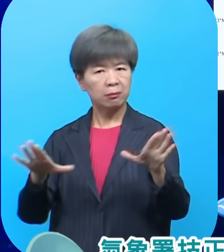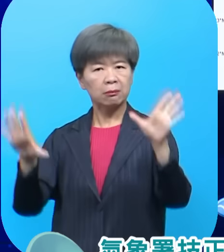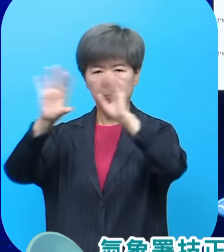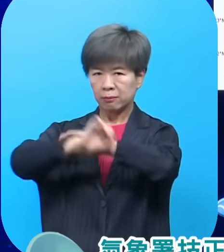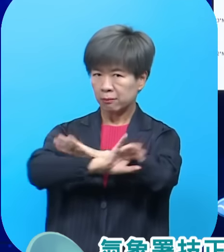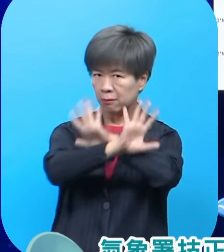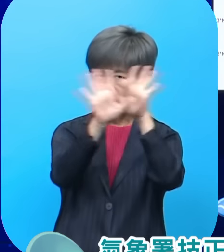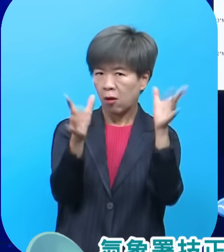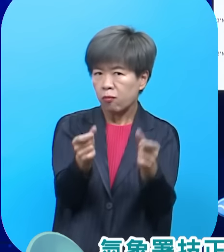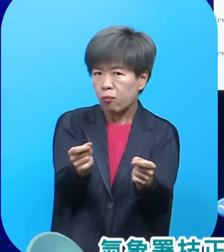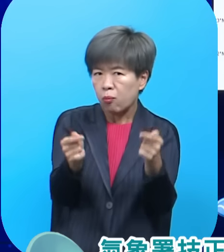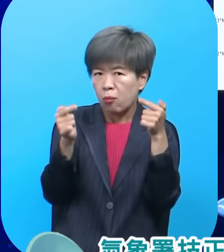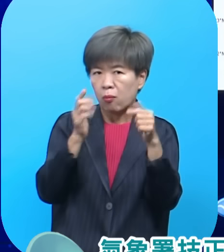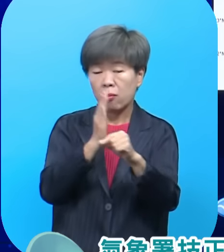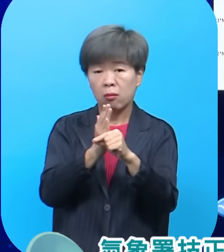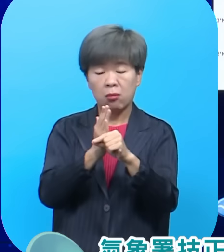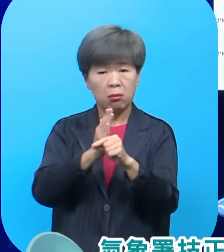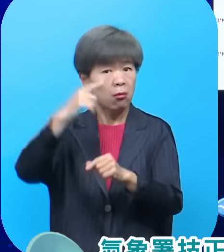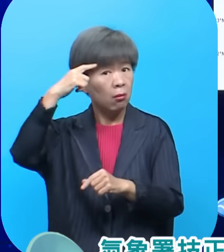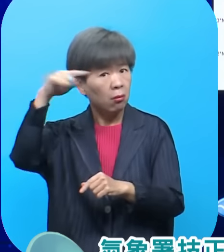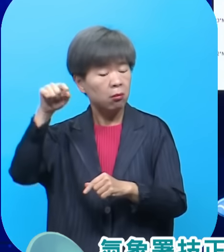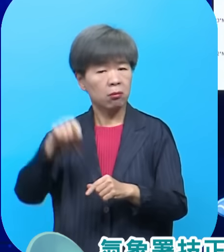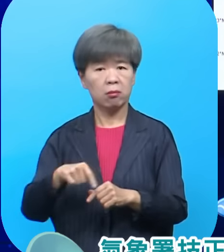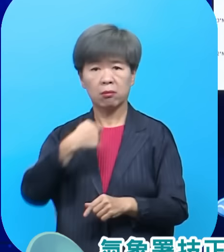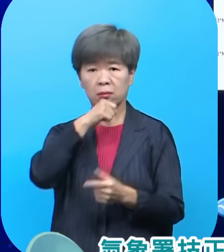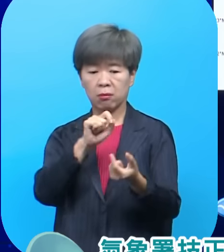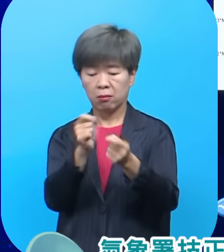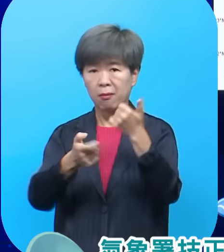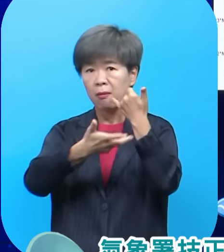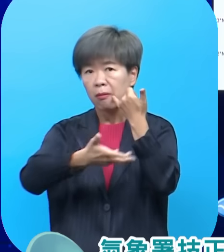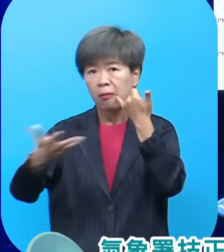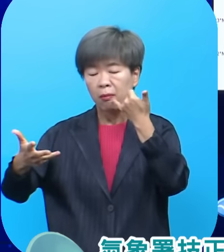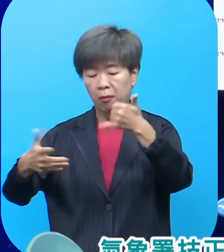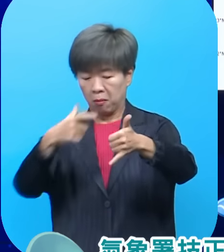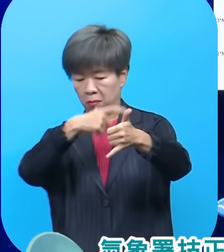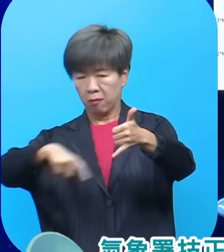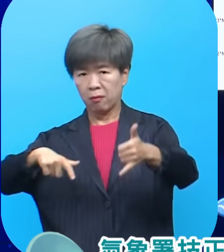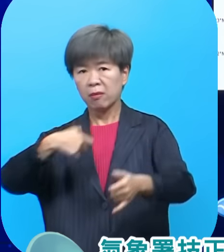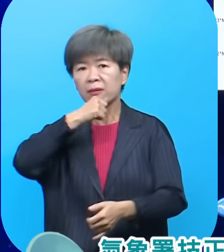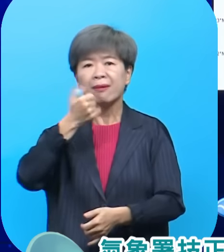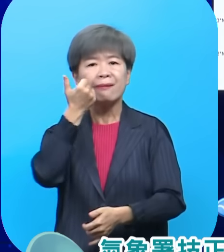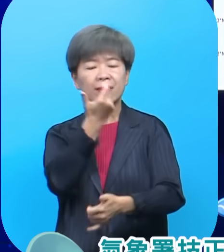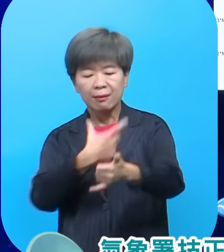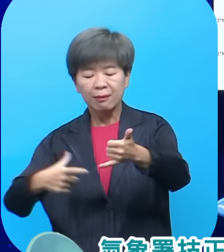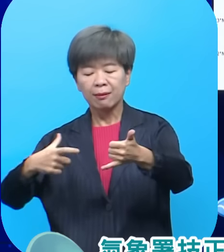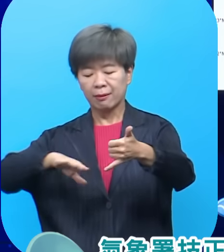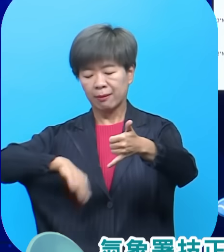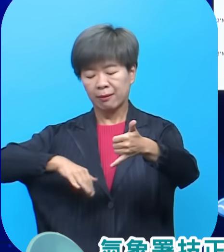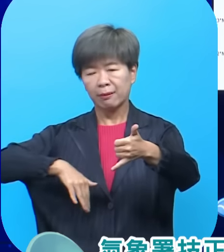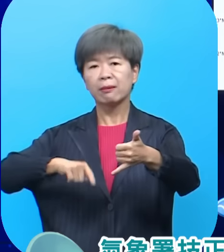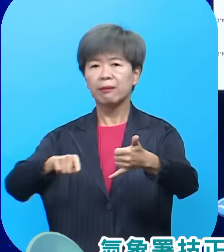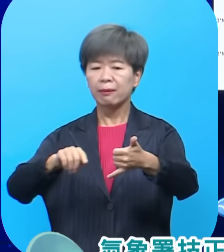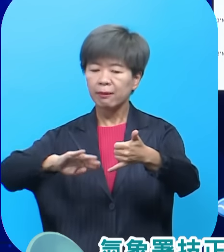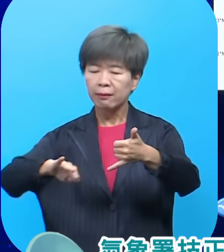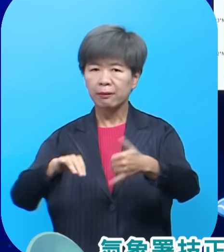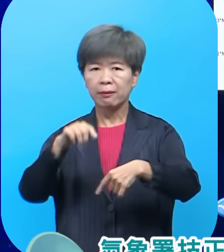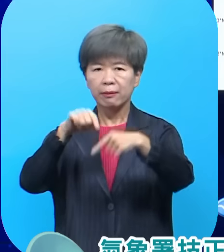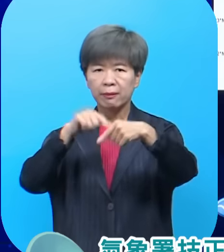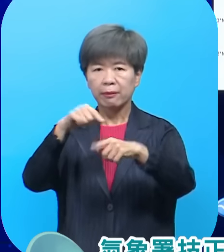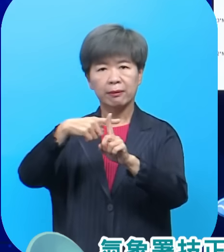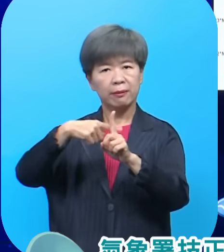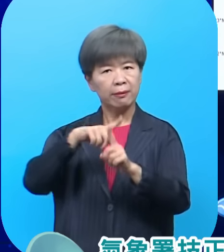风力更为的强劲，在明天的时候台湾附近海面，尤其台湾海峡南部、东南部海面会有平均风